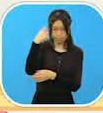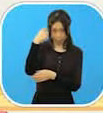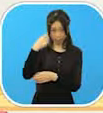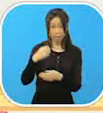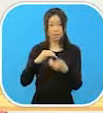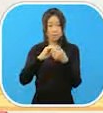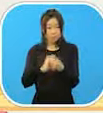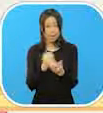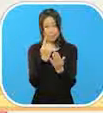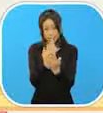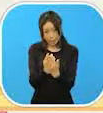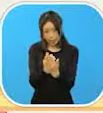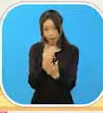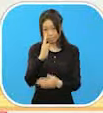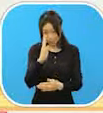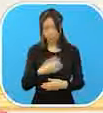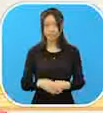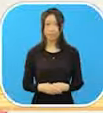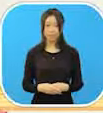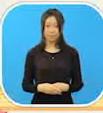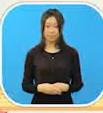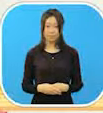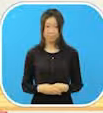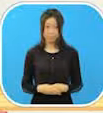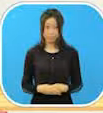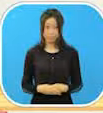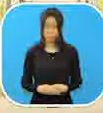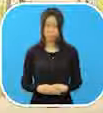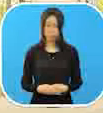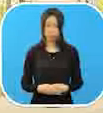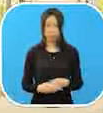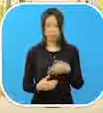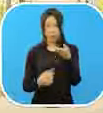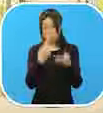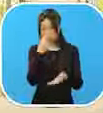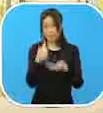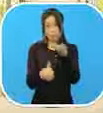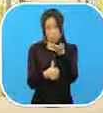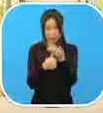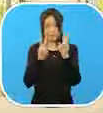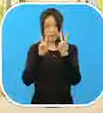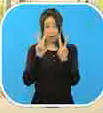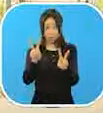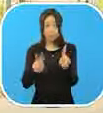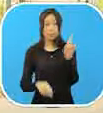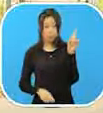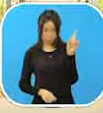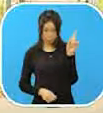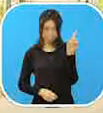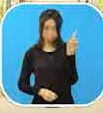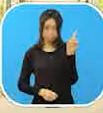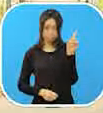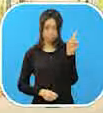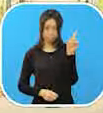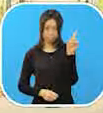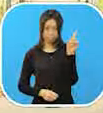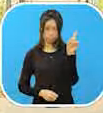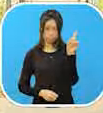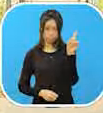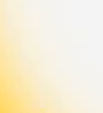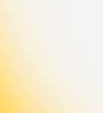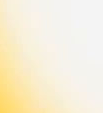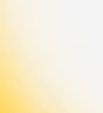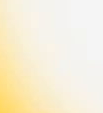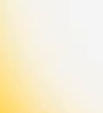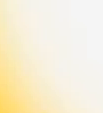講座です。ぜひご参加ください。 私の秋田ビジョン、美味しいご飯を食べまくります。